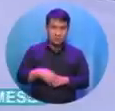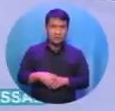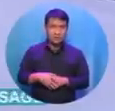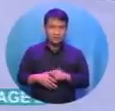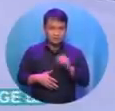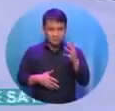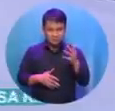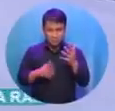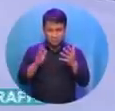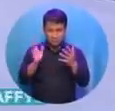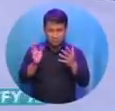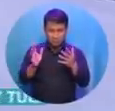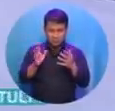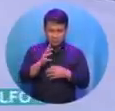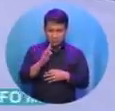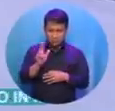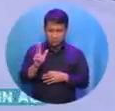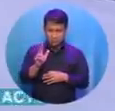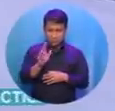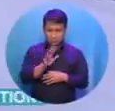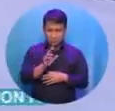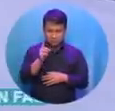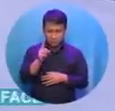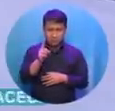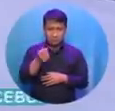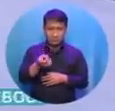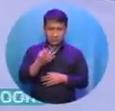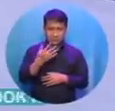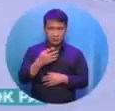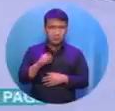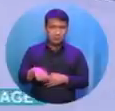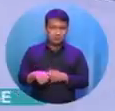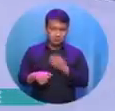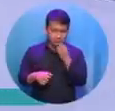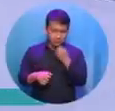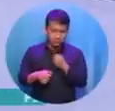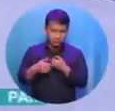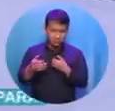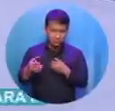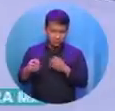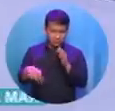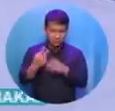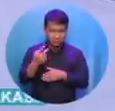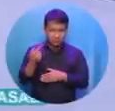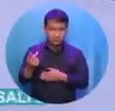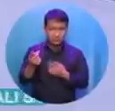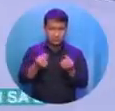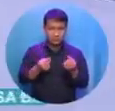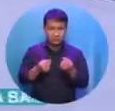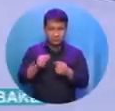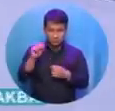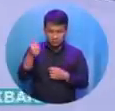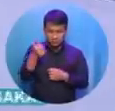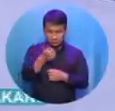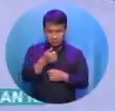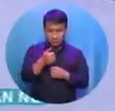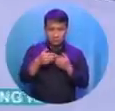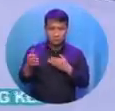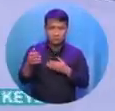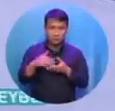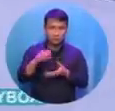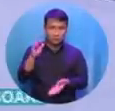5.50 lang ata to, 5.25. Isang tableta. Murang-mura. Kaya ako, dalawang beses ko ininom to. 10 piso.